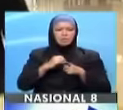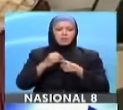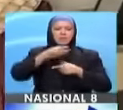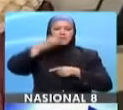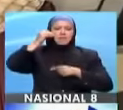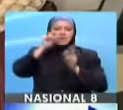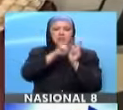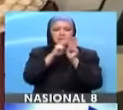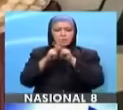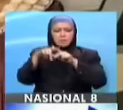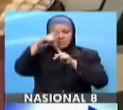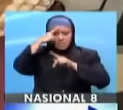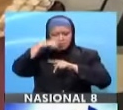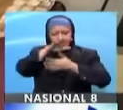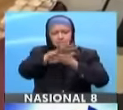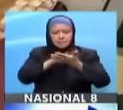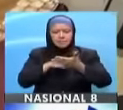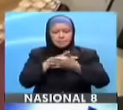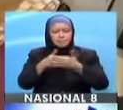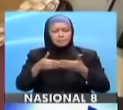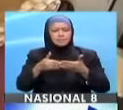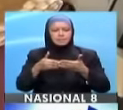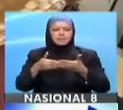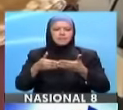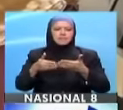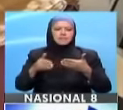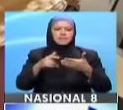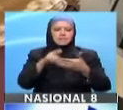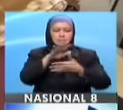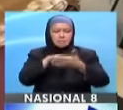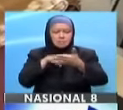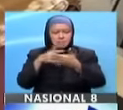agar merancang perjalanan.